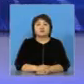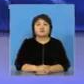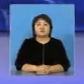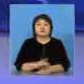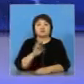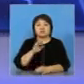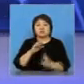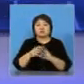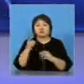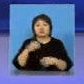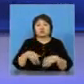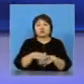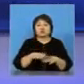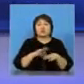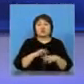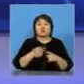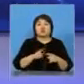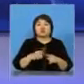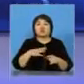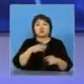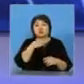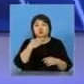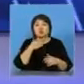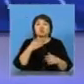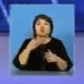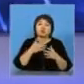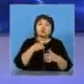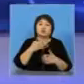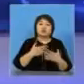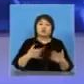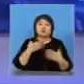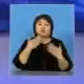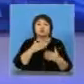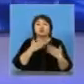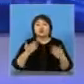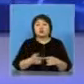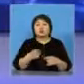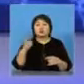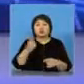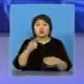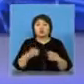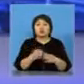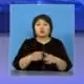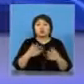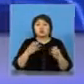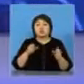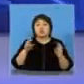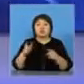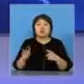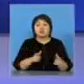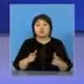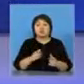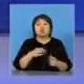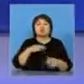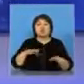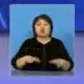Ырғызда ауыл шаруашылығы жәрменкесі өтті. Мұнда да ет және ет өнімдеріне сұраныс жоғары. Шаруа қожалықтары бұл күнге арнайы дайындалып,